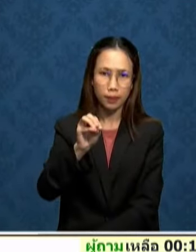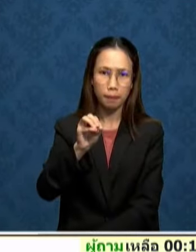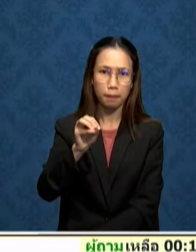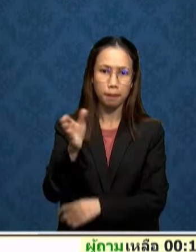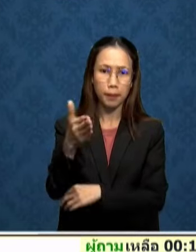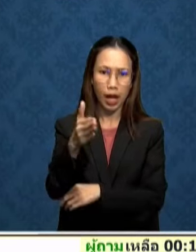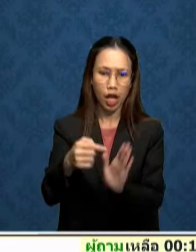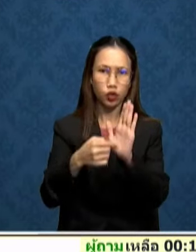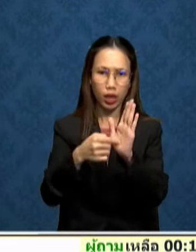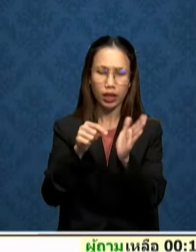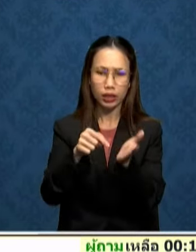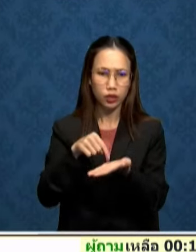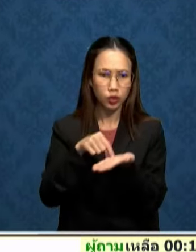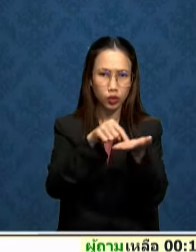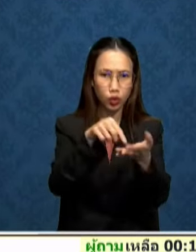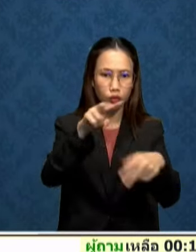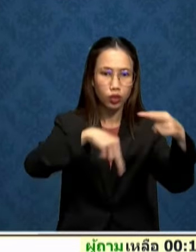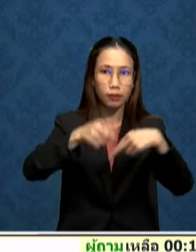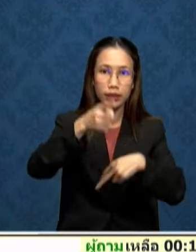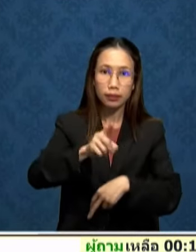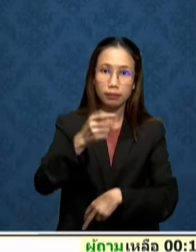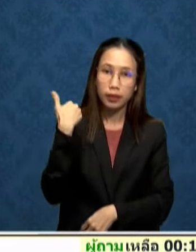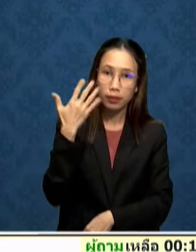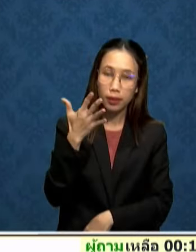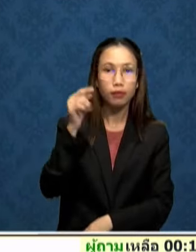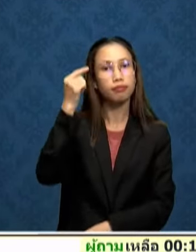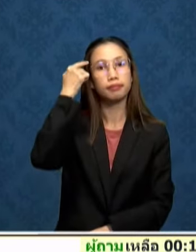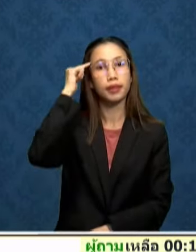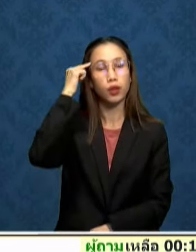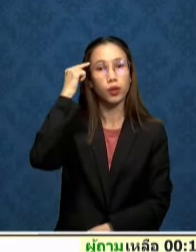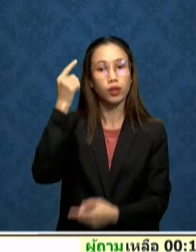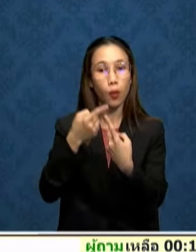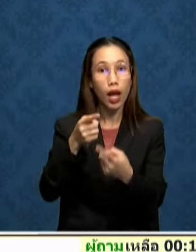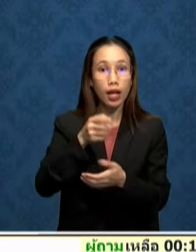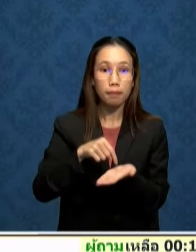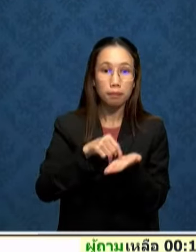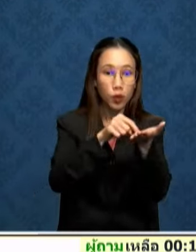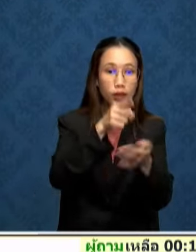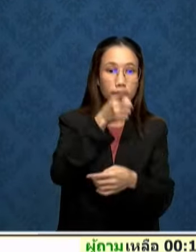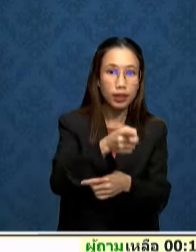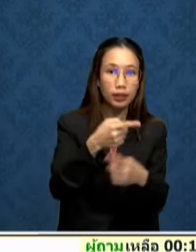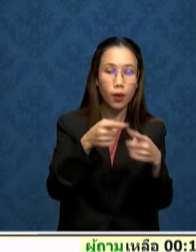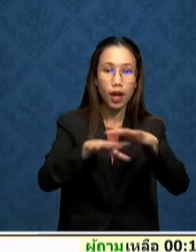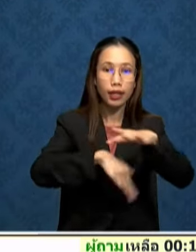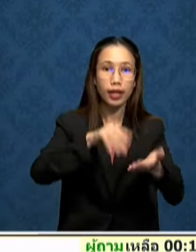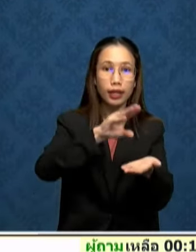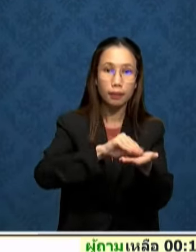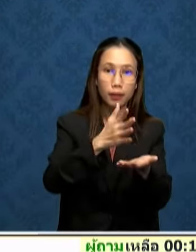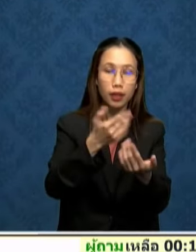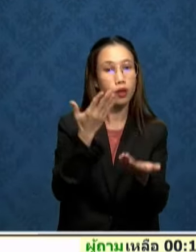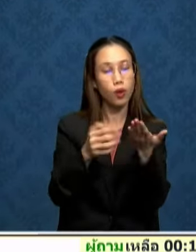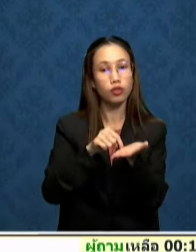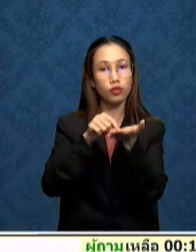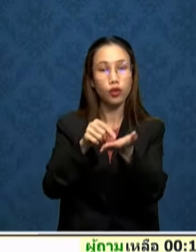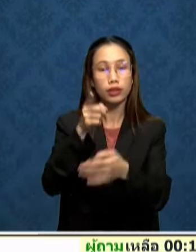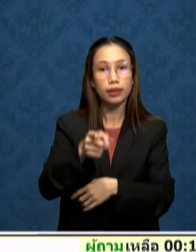ส่งมอบตัวอย่างเกิดขึ้นจริงหรือไม่นะครับอาจจะเกิดขึ้นจริงแล้วไม่ได้มีหลักฐานนะครับหรืออาจจะไม่ได้เกิดขึ้นจริงก็ได้ณ